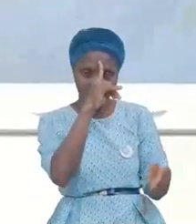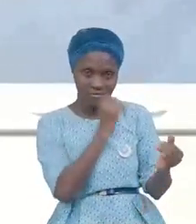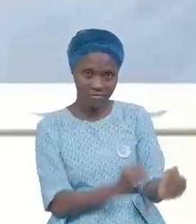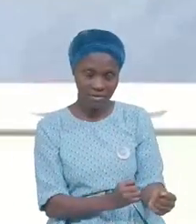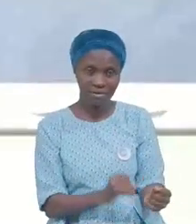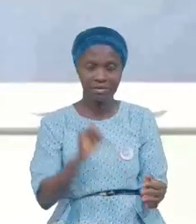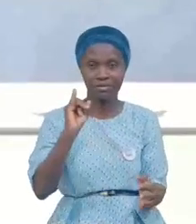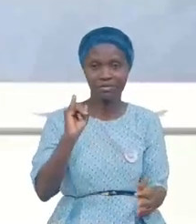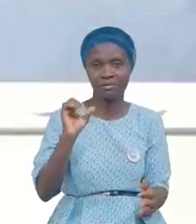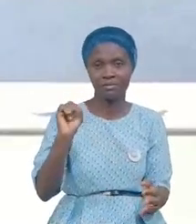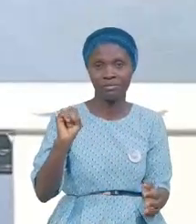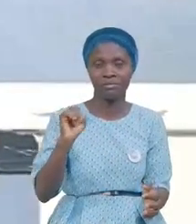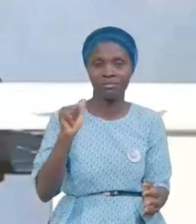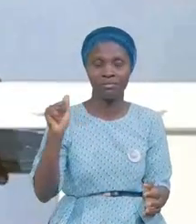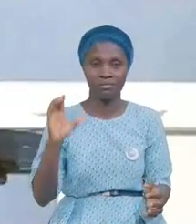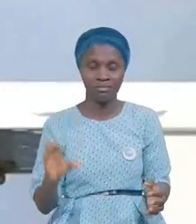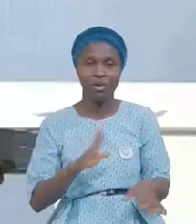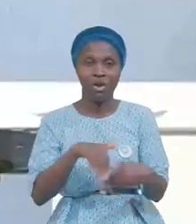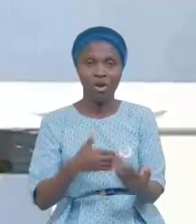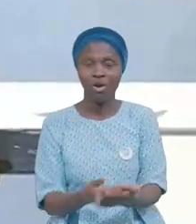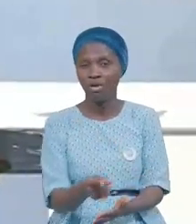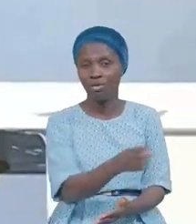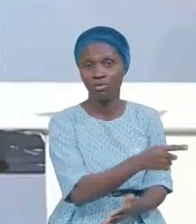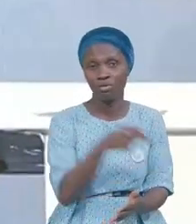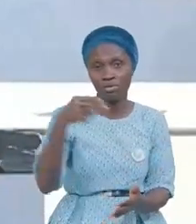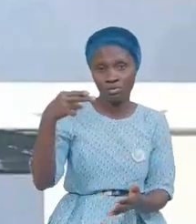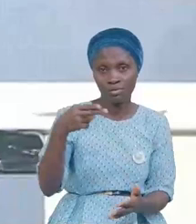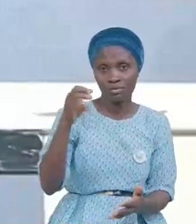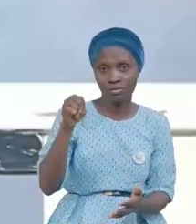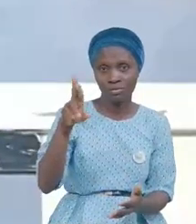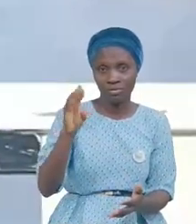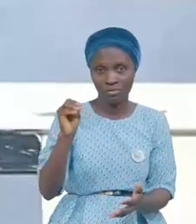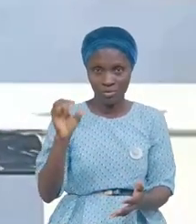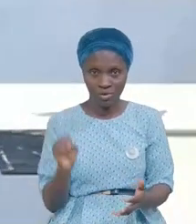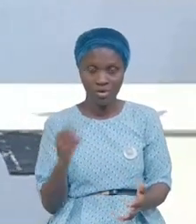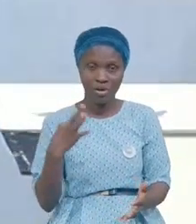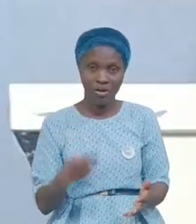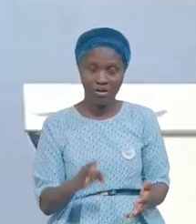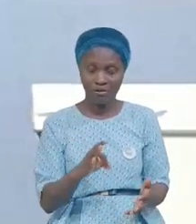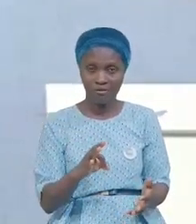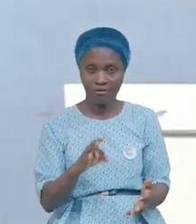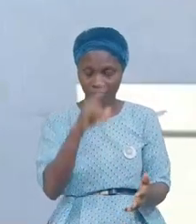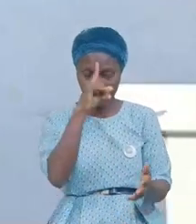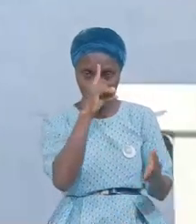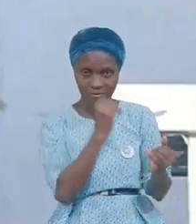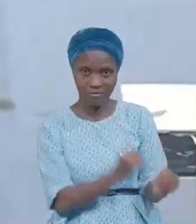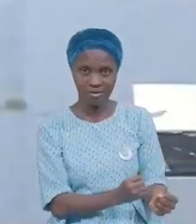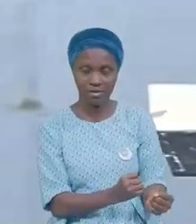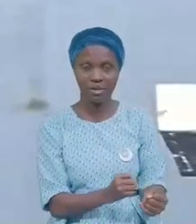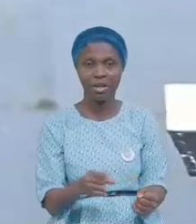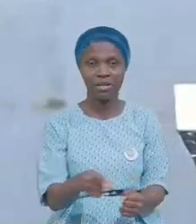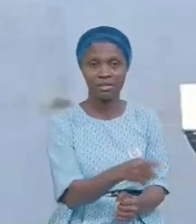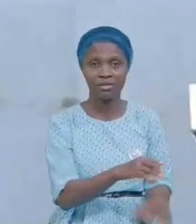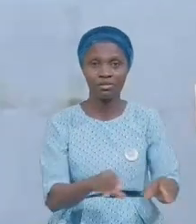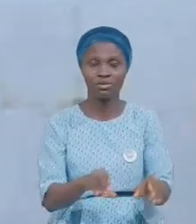on nous parle de tous ces héros de la foi. En Hébreux au chapitre 11, ils ont fait des choses différentes, mais ils avaient